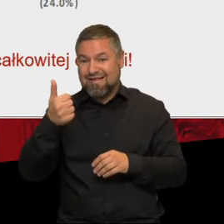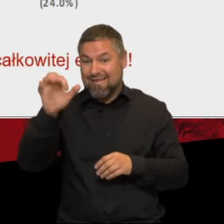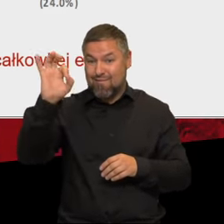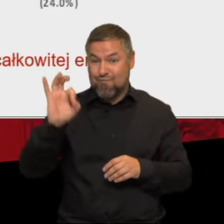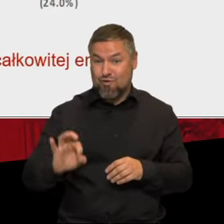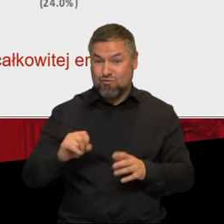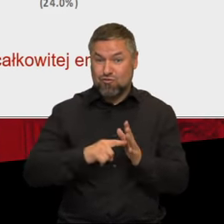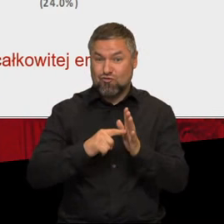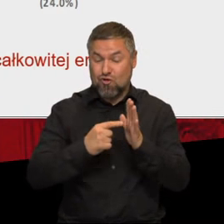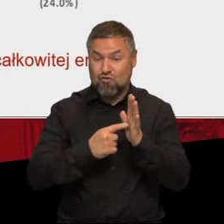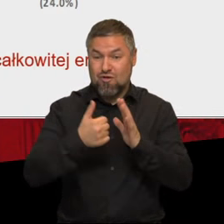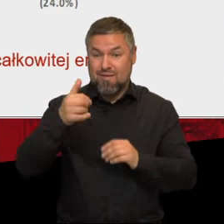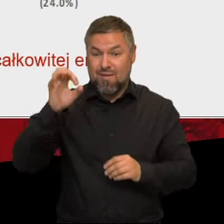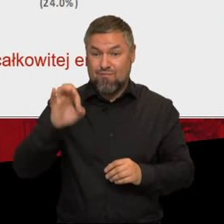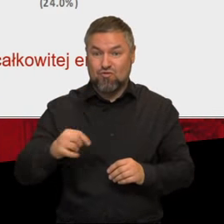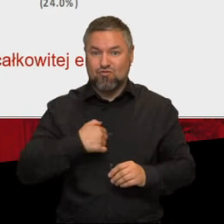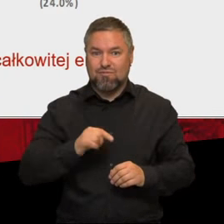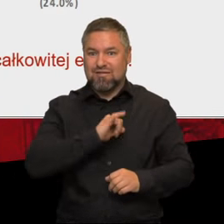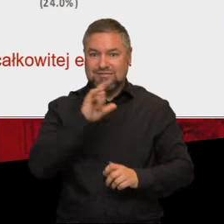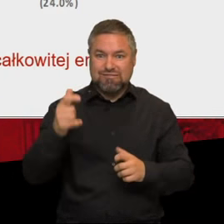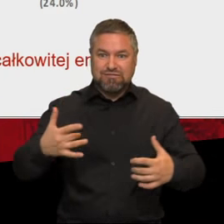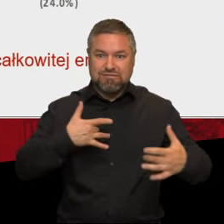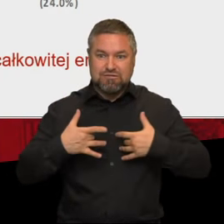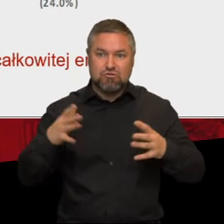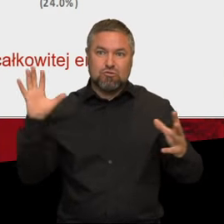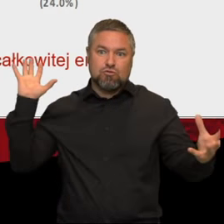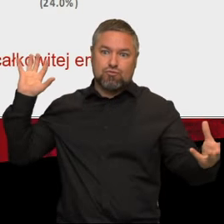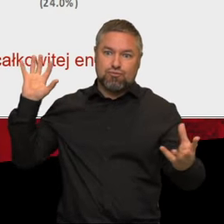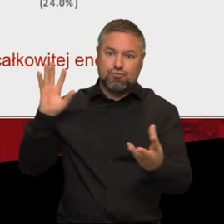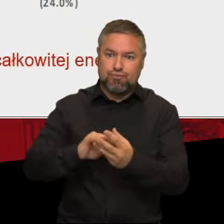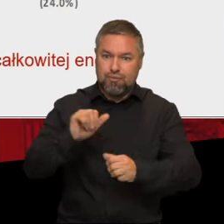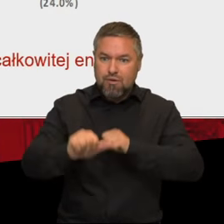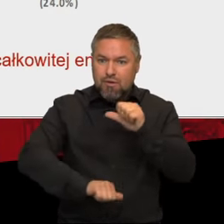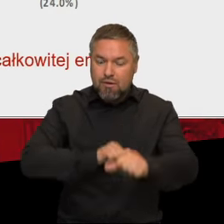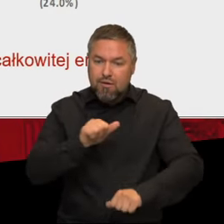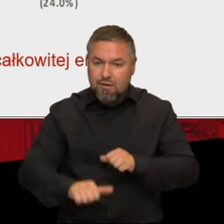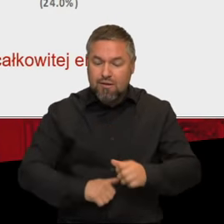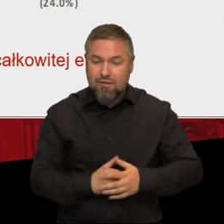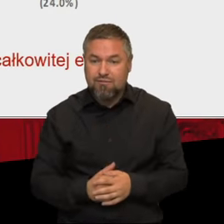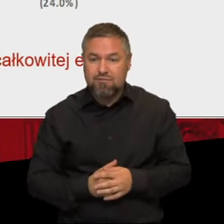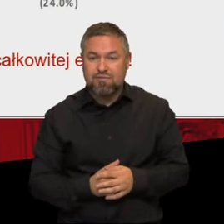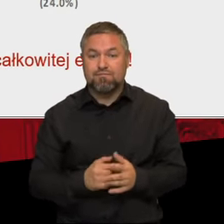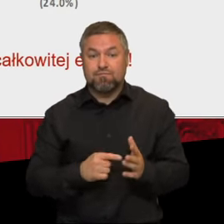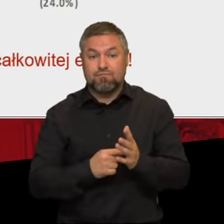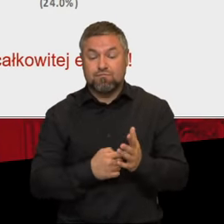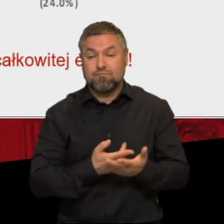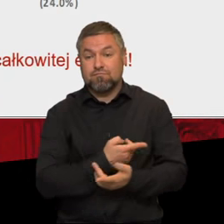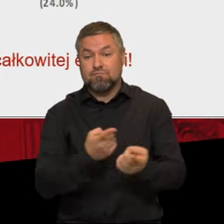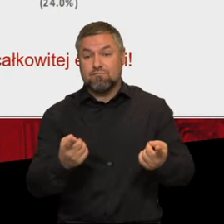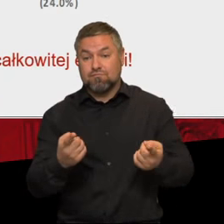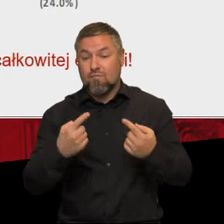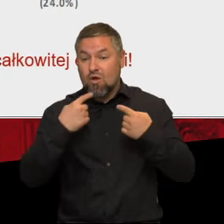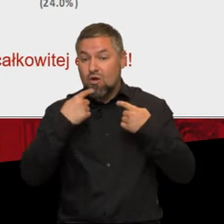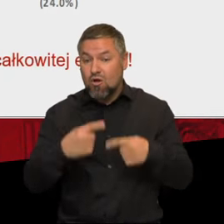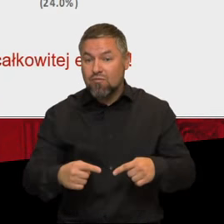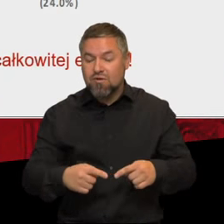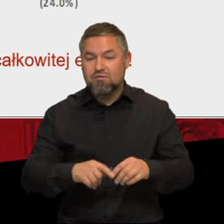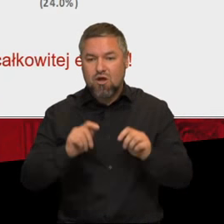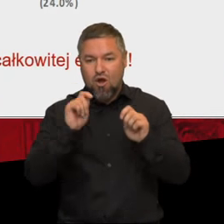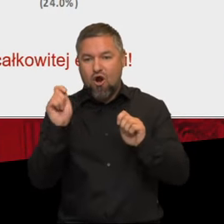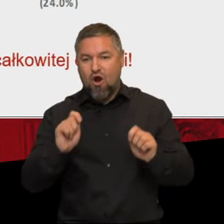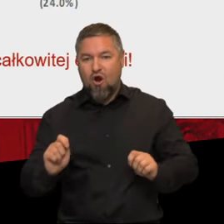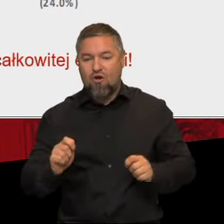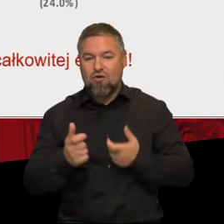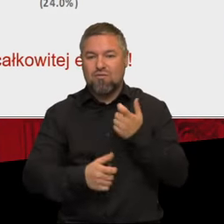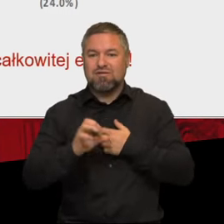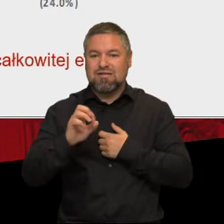Ten 1% to jest to, z czym się zmagamy od dziesiątek lat. To jest to, co właśnie jest odpowiedzialne za przekleństwo